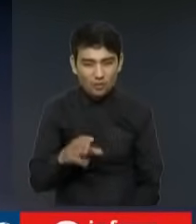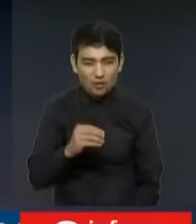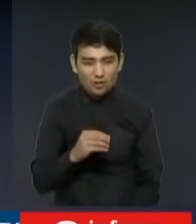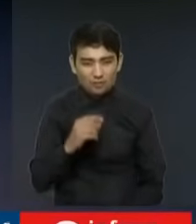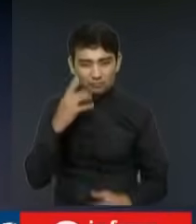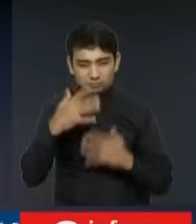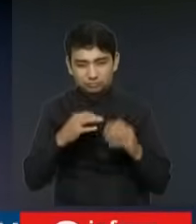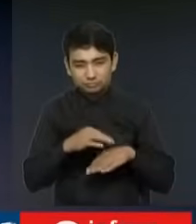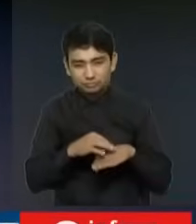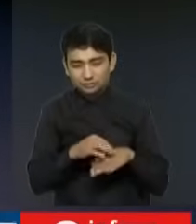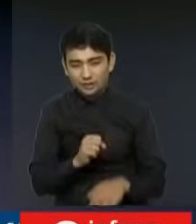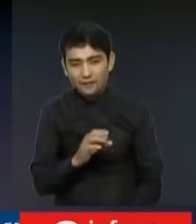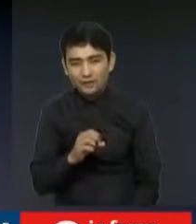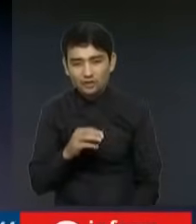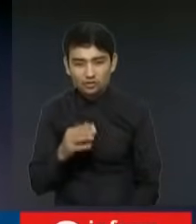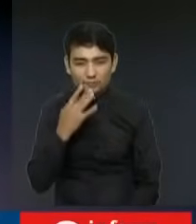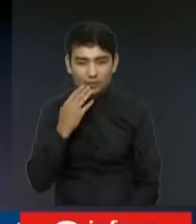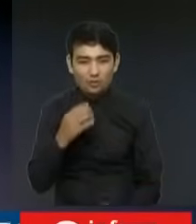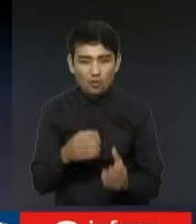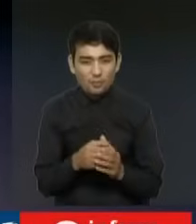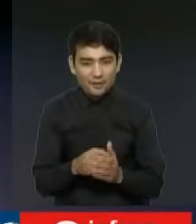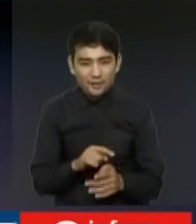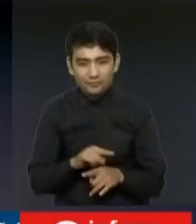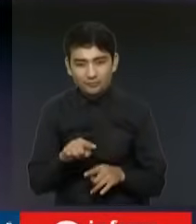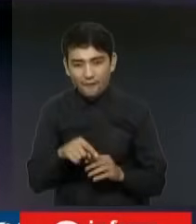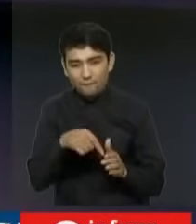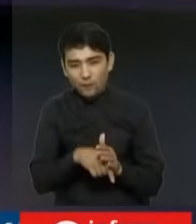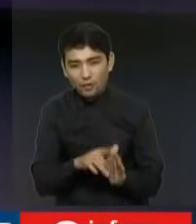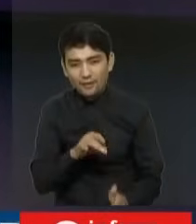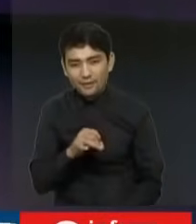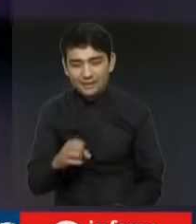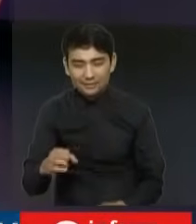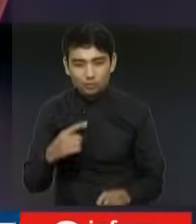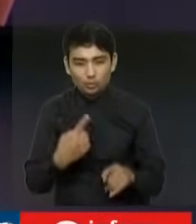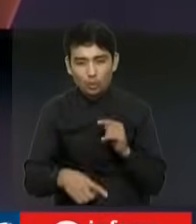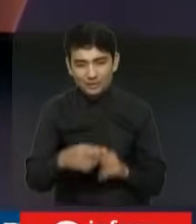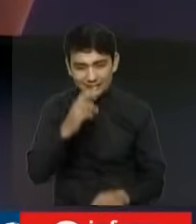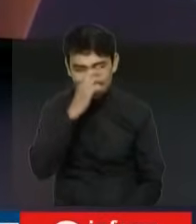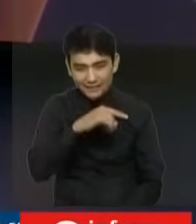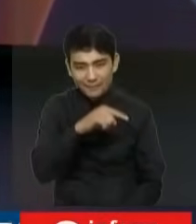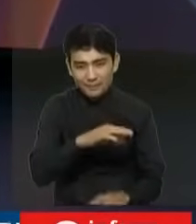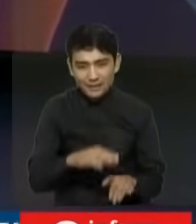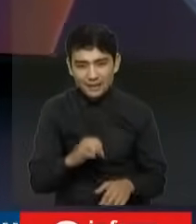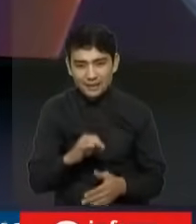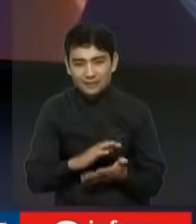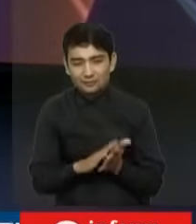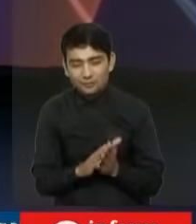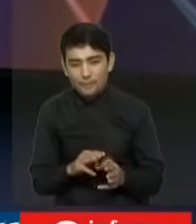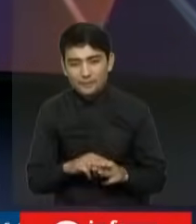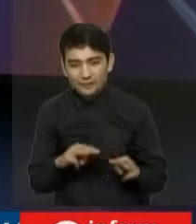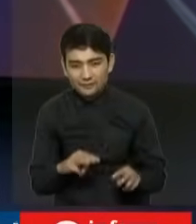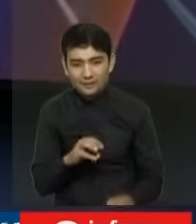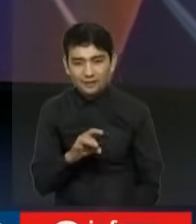каботажных перевозках, когда иностранная авиакомпания обслуживает внутренние рейсы в другой стране. Переговоры инициировало Министерство